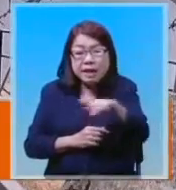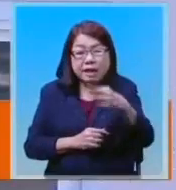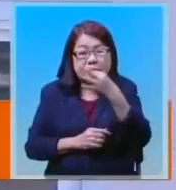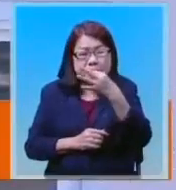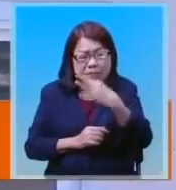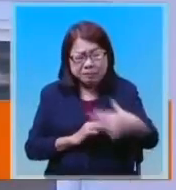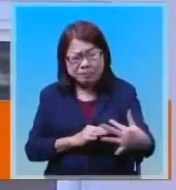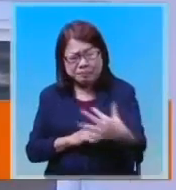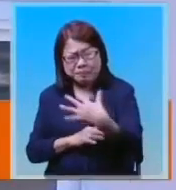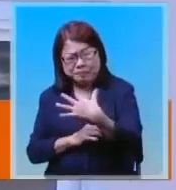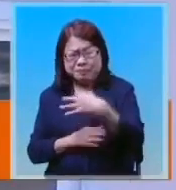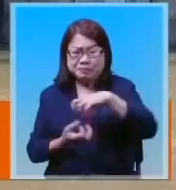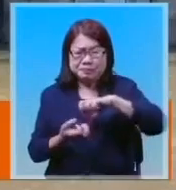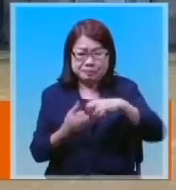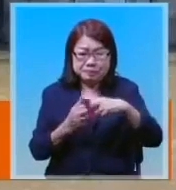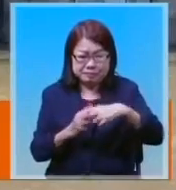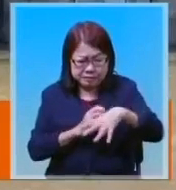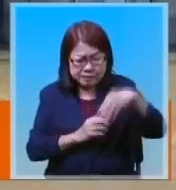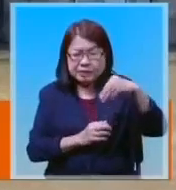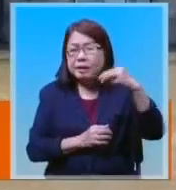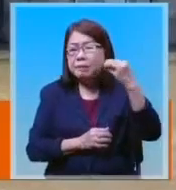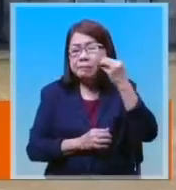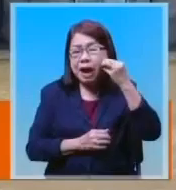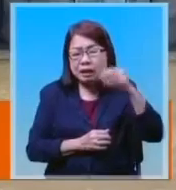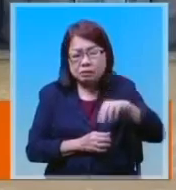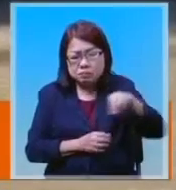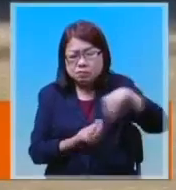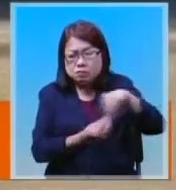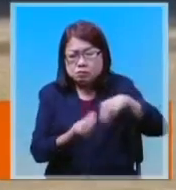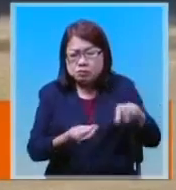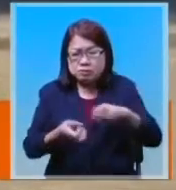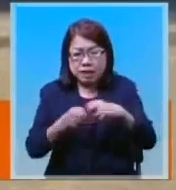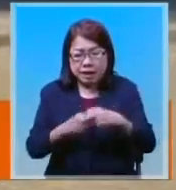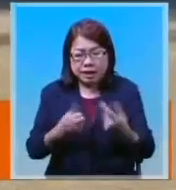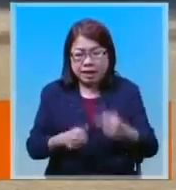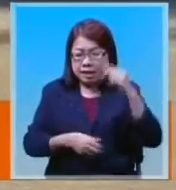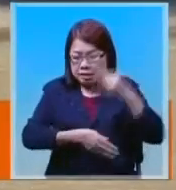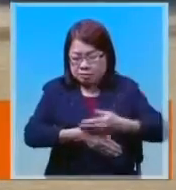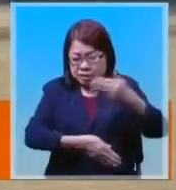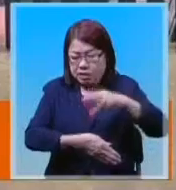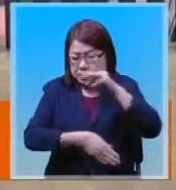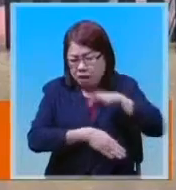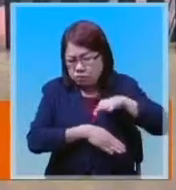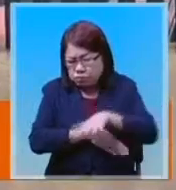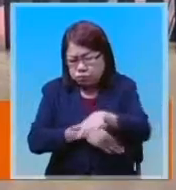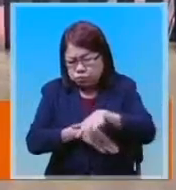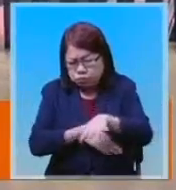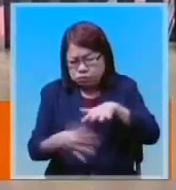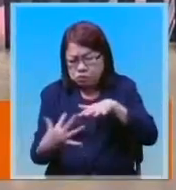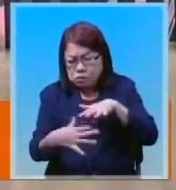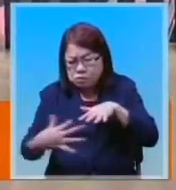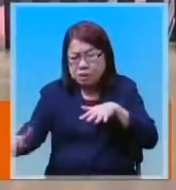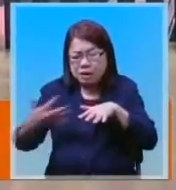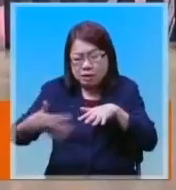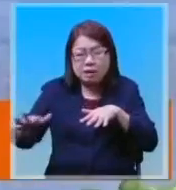คแล้วโดยได้ประสานกับกรมชลประทานผ่านน้ำจากฝั่งตะวันตกมาช่วยในการผลักดันน้ำเค็มผ่าน2ช่องทางคือผ่านระบบท่อน้ำประปาและ